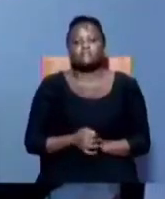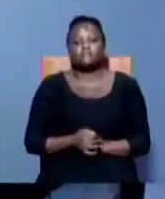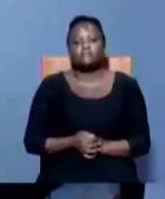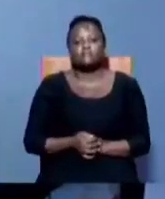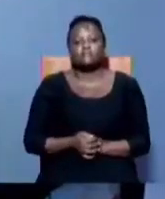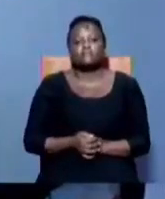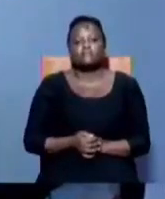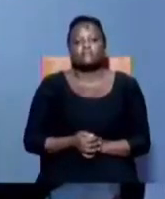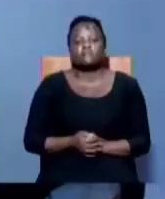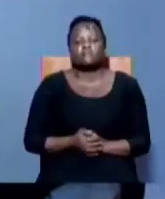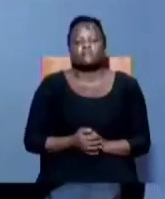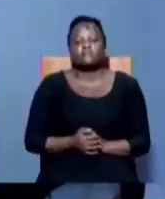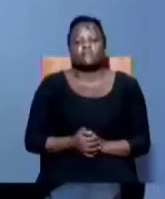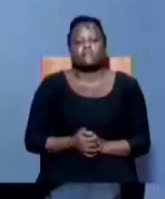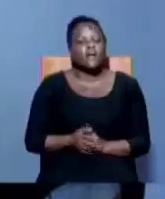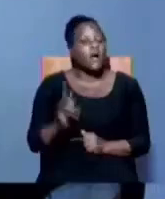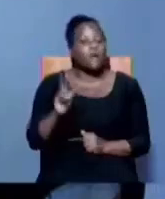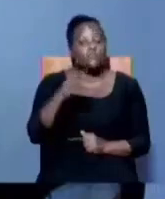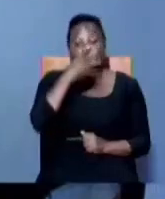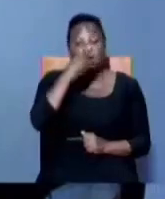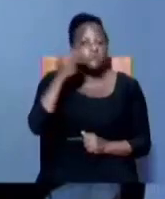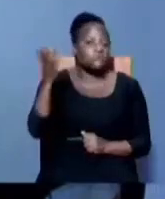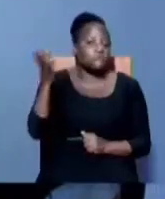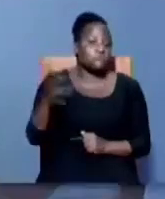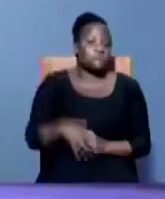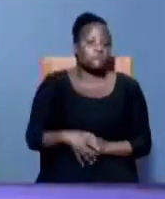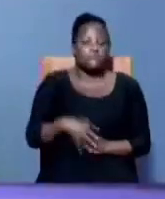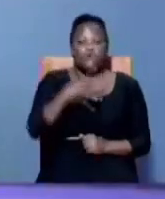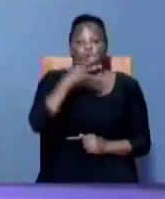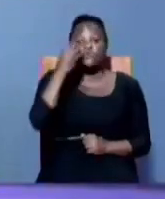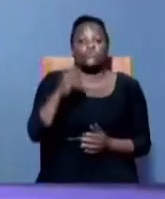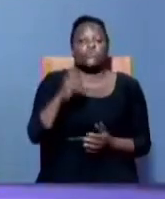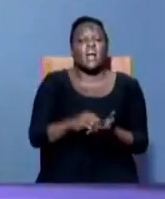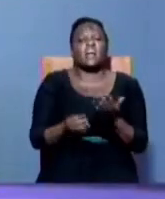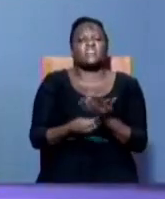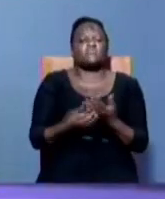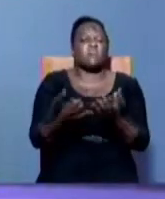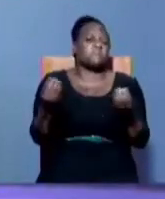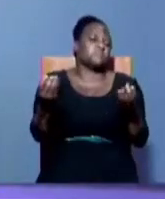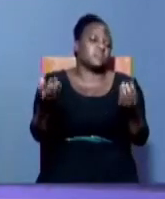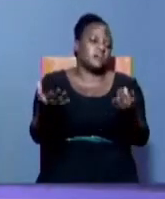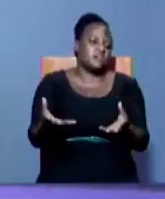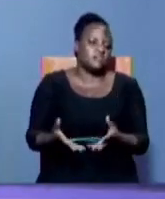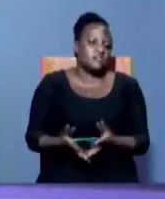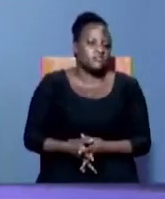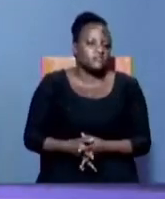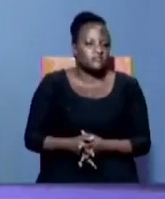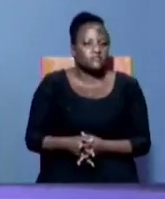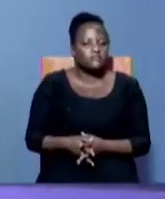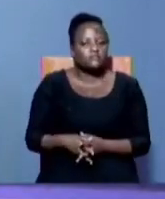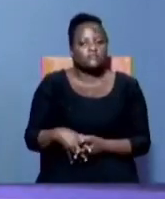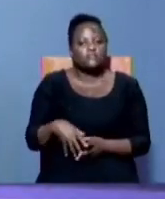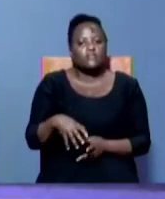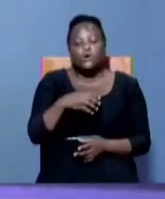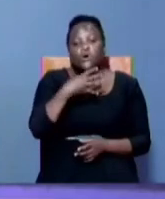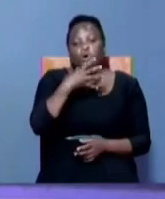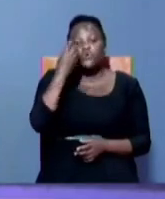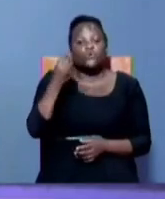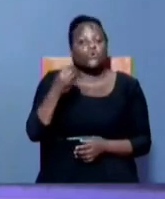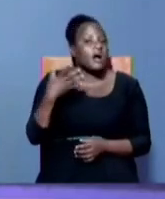zilizooza. Roho gani huyo aliyeoza huyo? Roho ambaye hana maadili. Roho ambaye hana